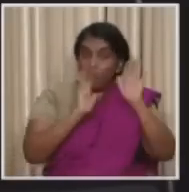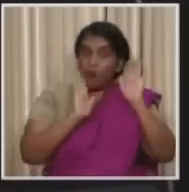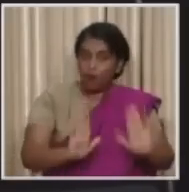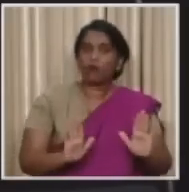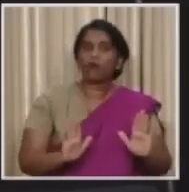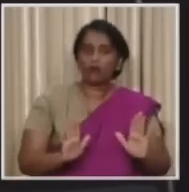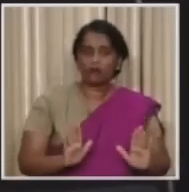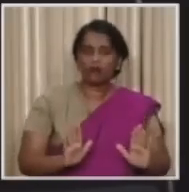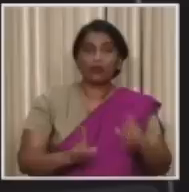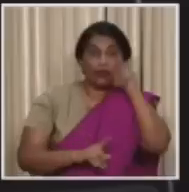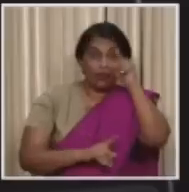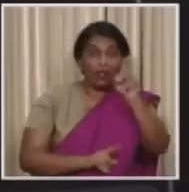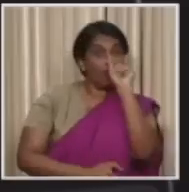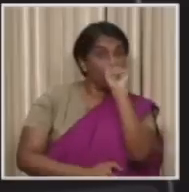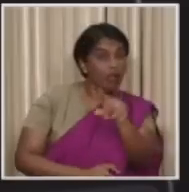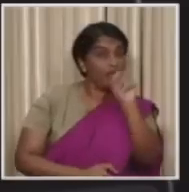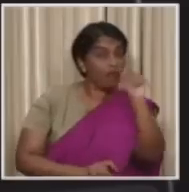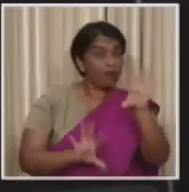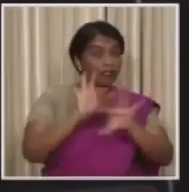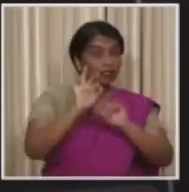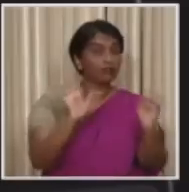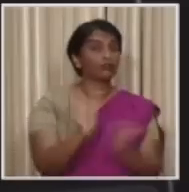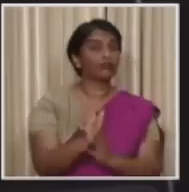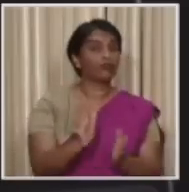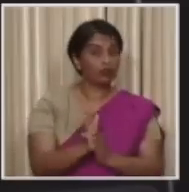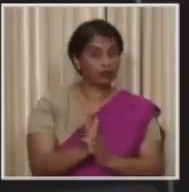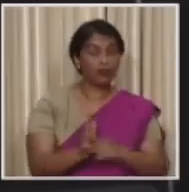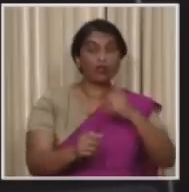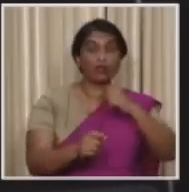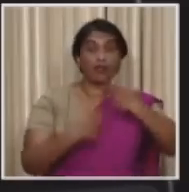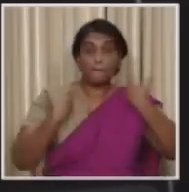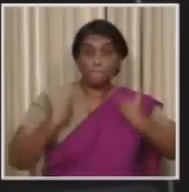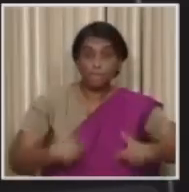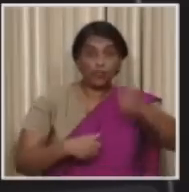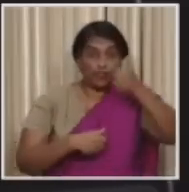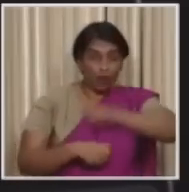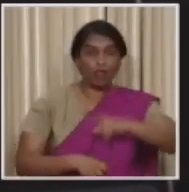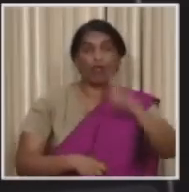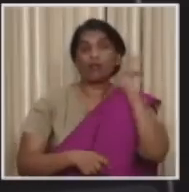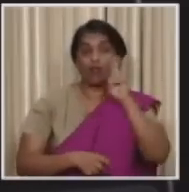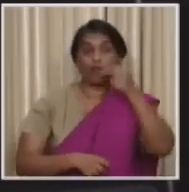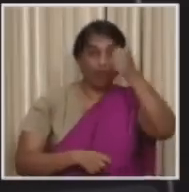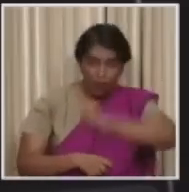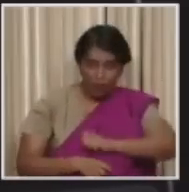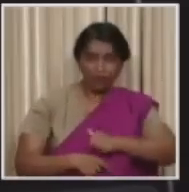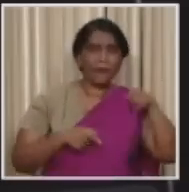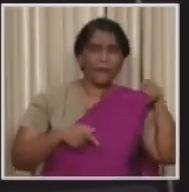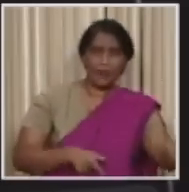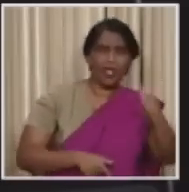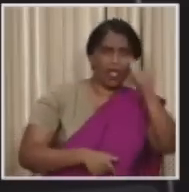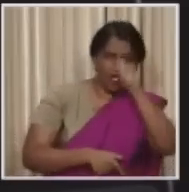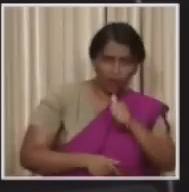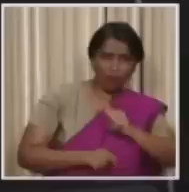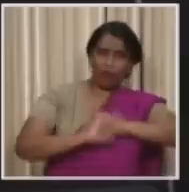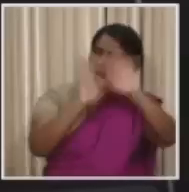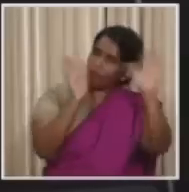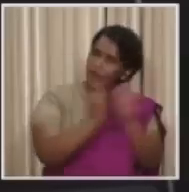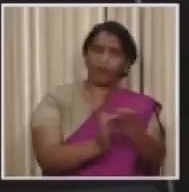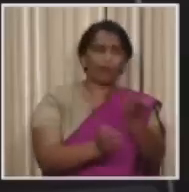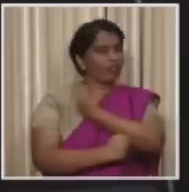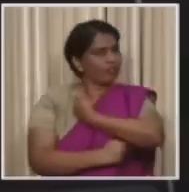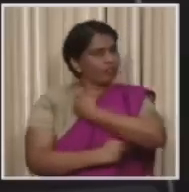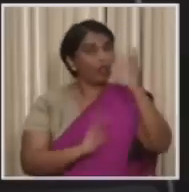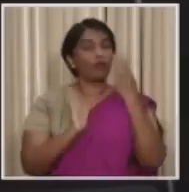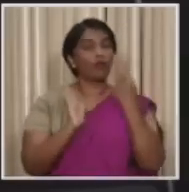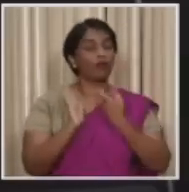ketumani, oyo butuma nam karena tering kara ke sabawi, raja pak shoro horuna, ranil likra mesing horuna, mepeti ne horuna, unga kudalan na puluang ni